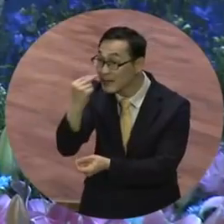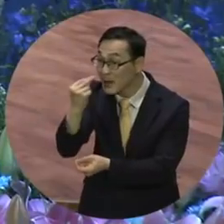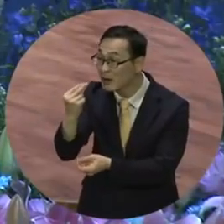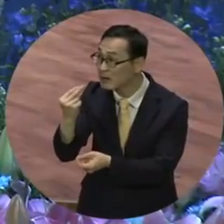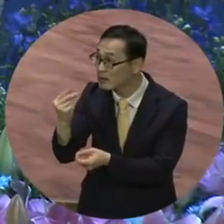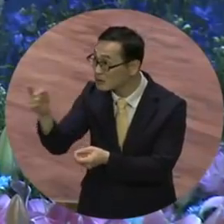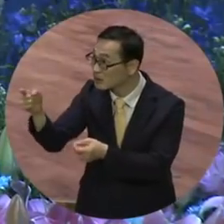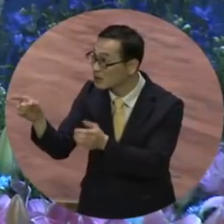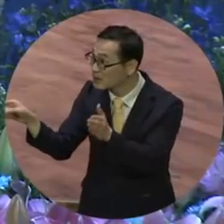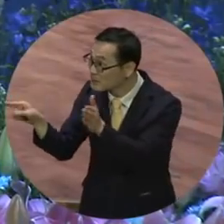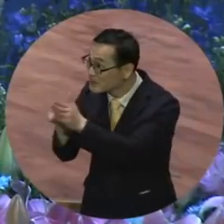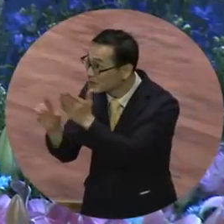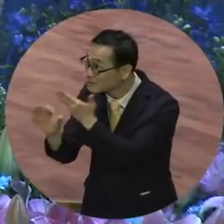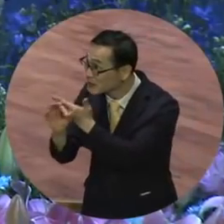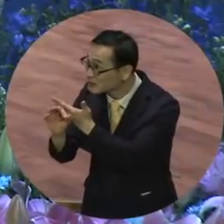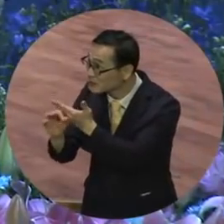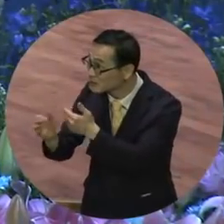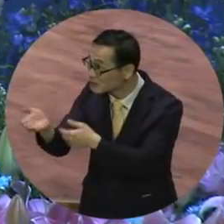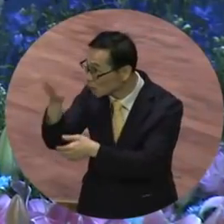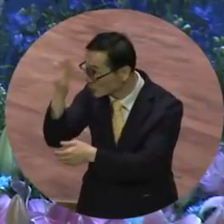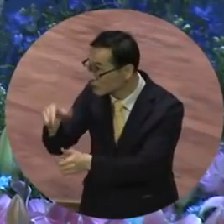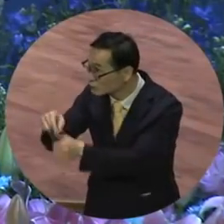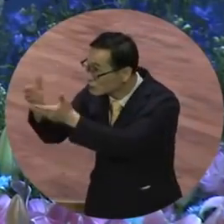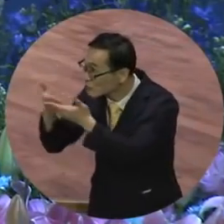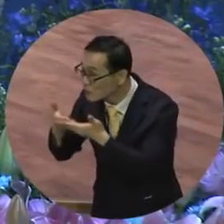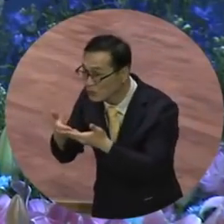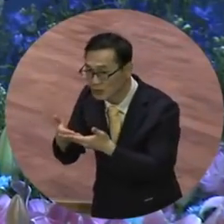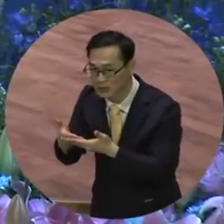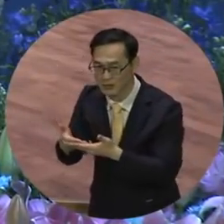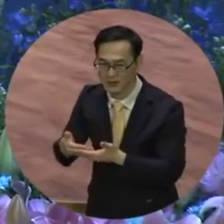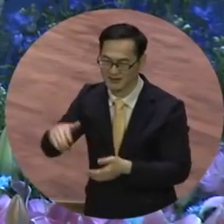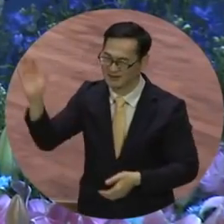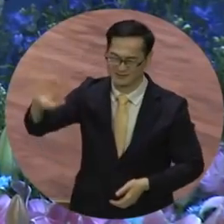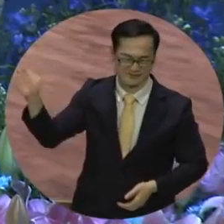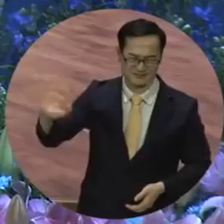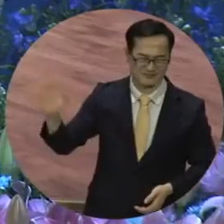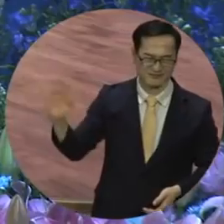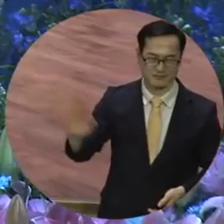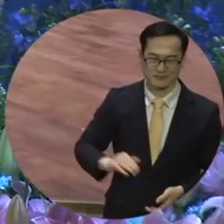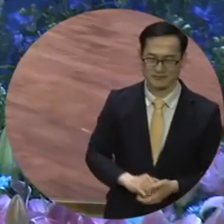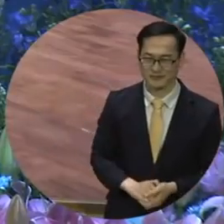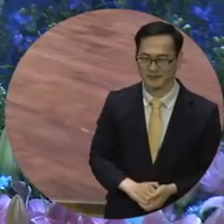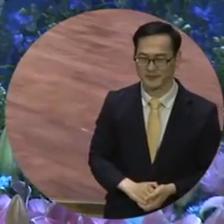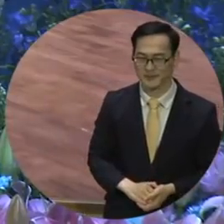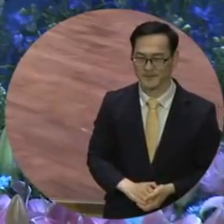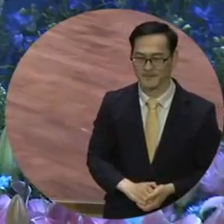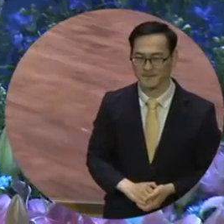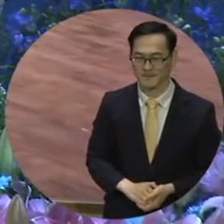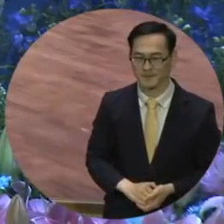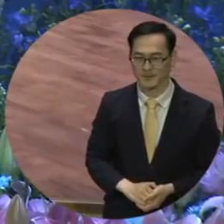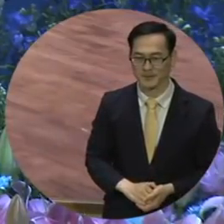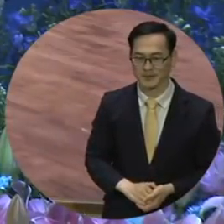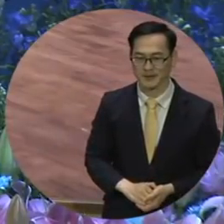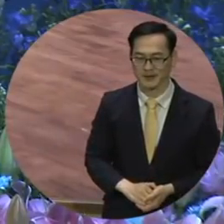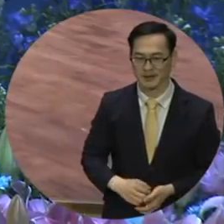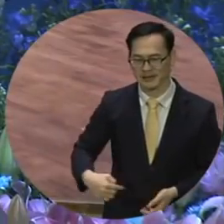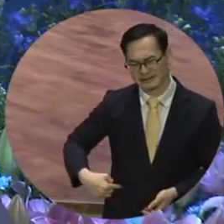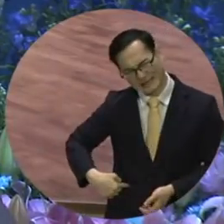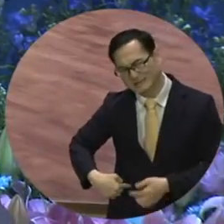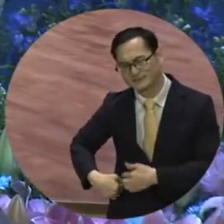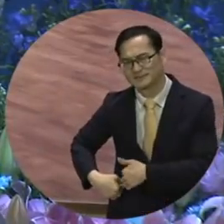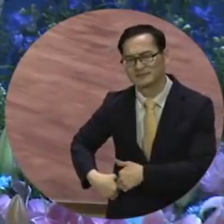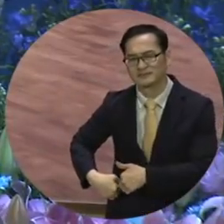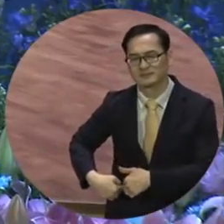믿으면 된다니까 안 믿어버려 도리어. 어떤 사람이 그러냐? 양심이 고운 사람일수록 그래요.